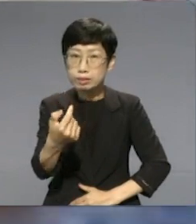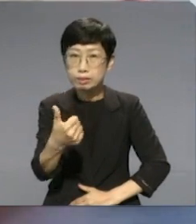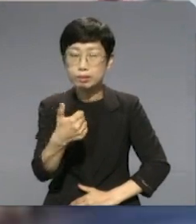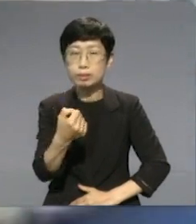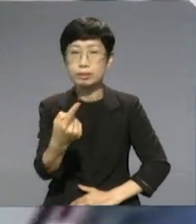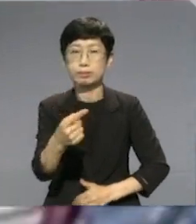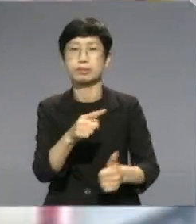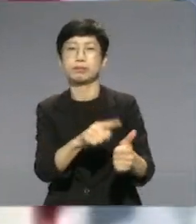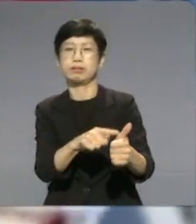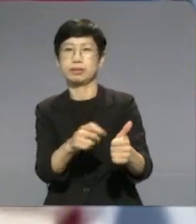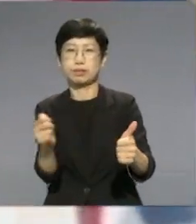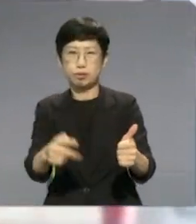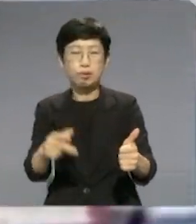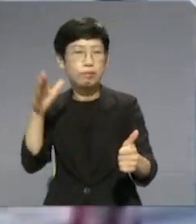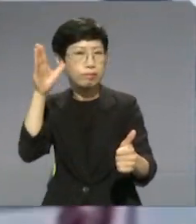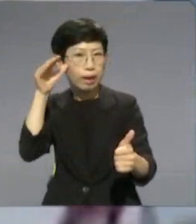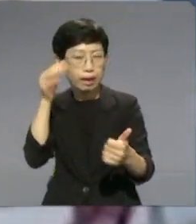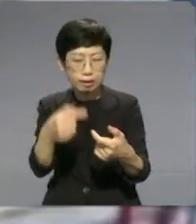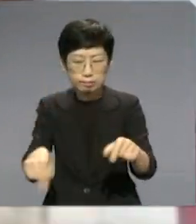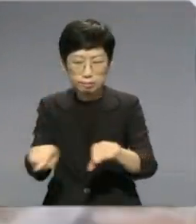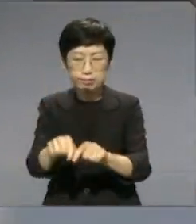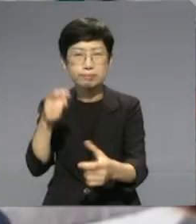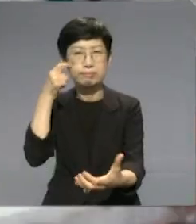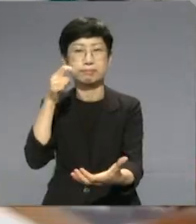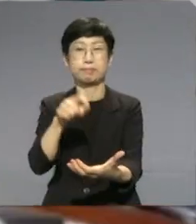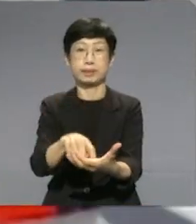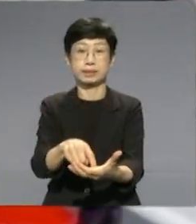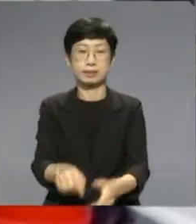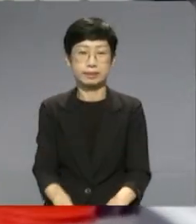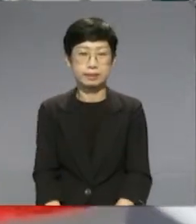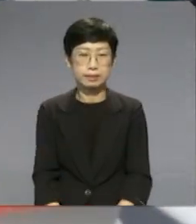린지 쉐도우과 애완동물 벨라입니다